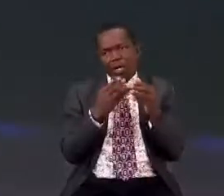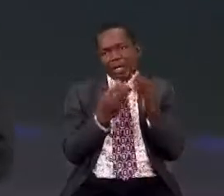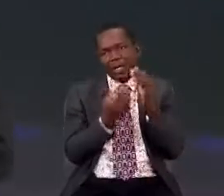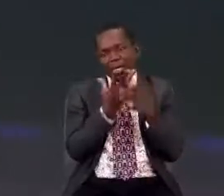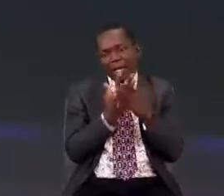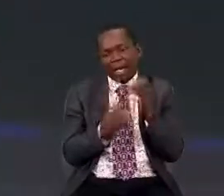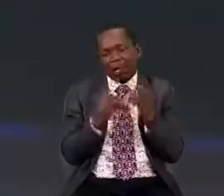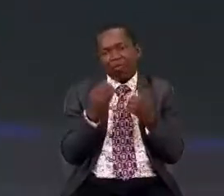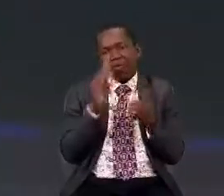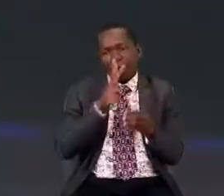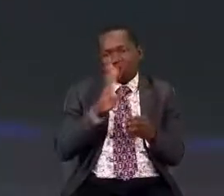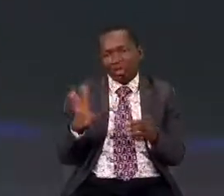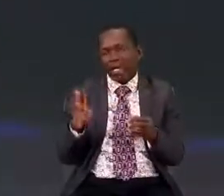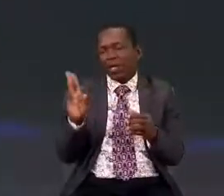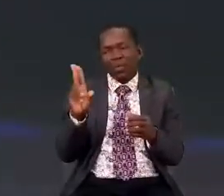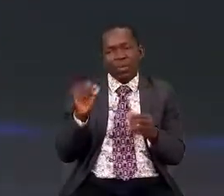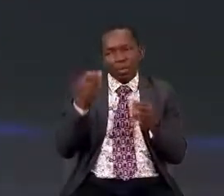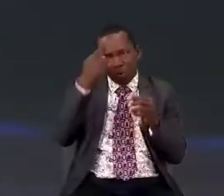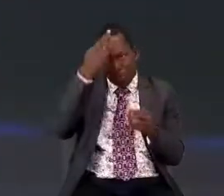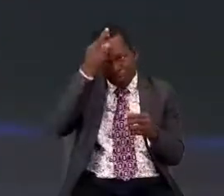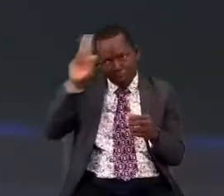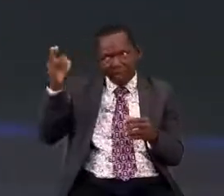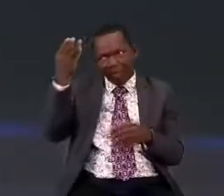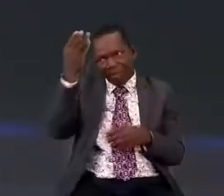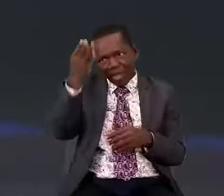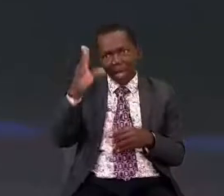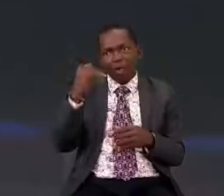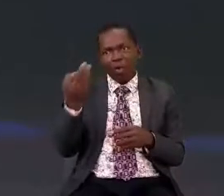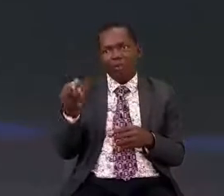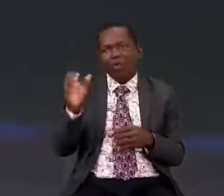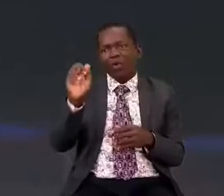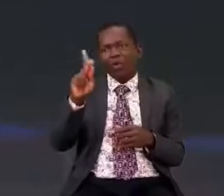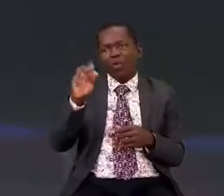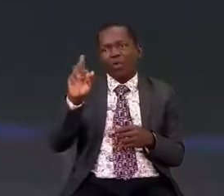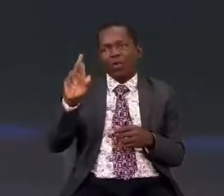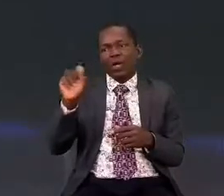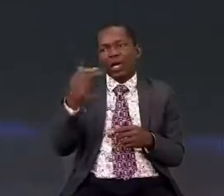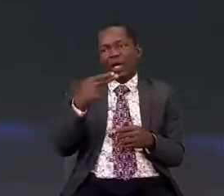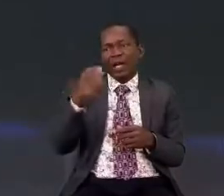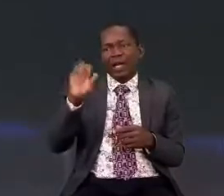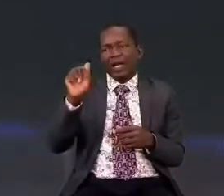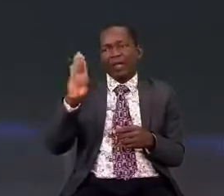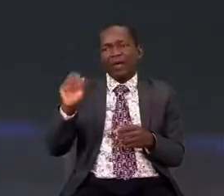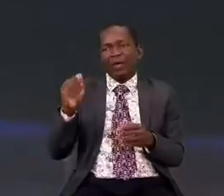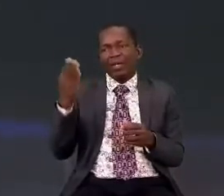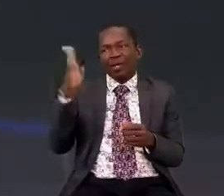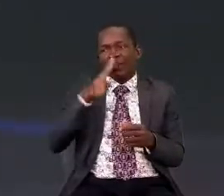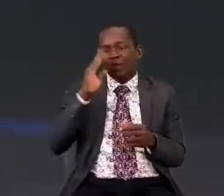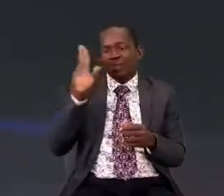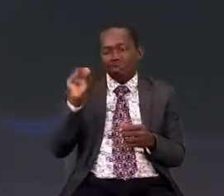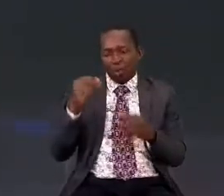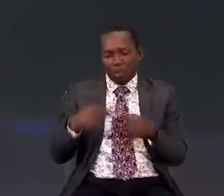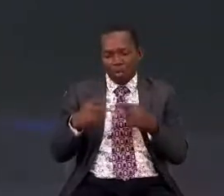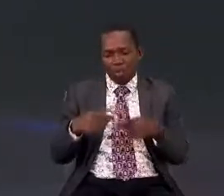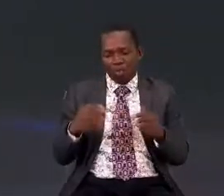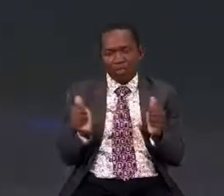de conflit avec un pharaon ou un égyptien. Nous passons à notre résidence où rien ne pourra nous toucher.